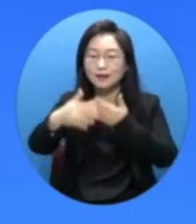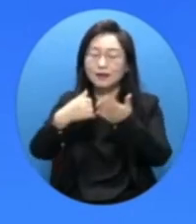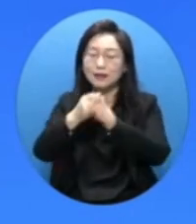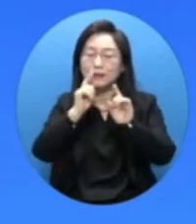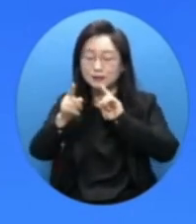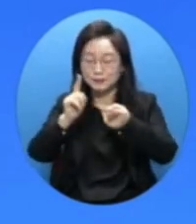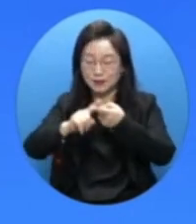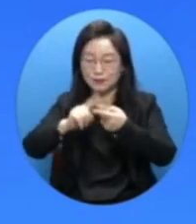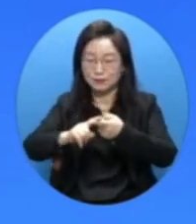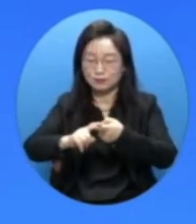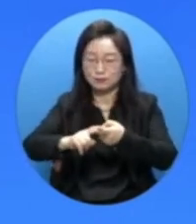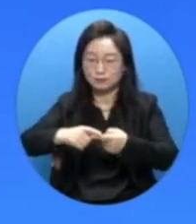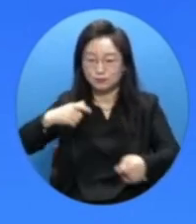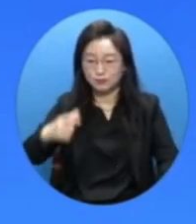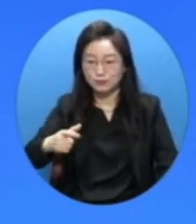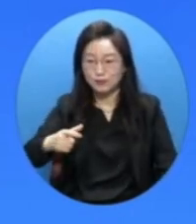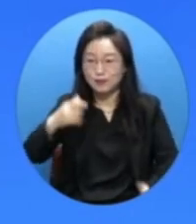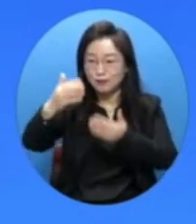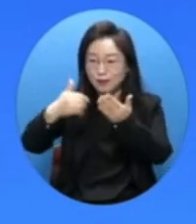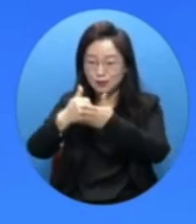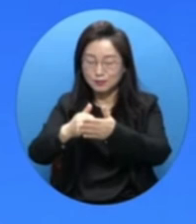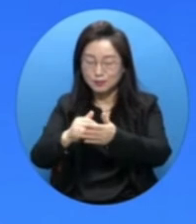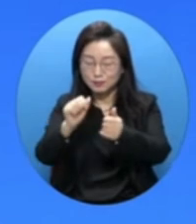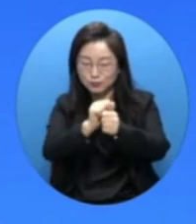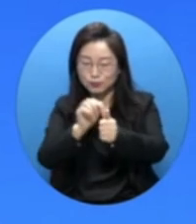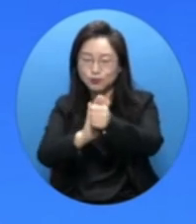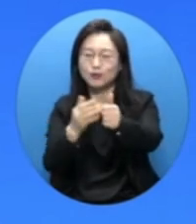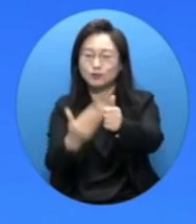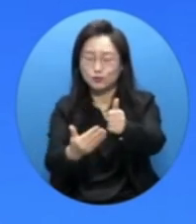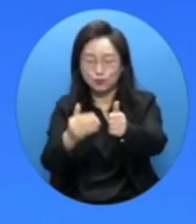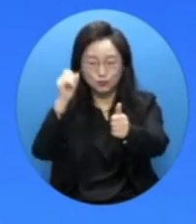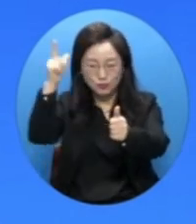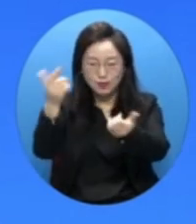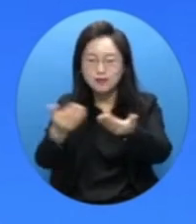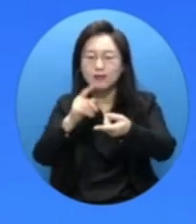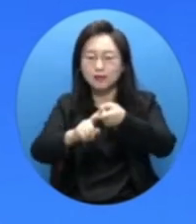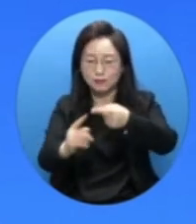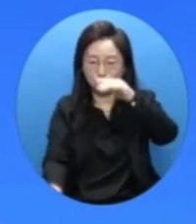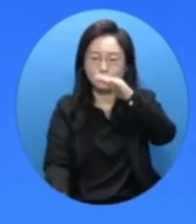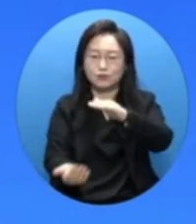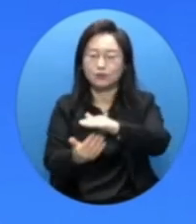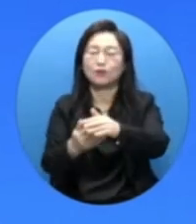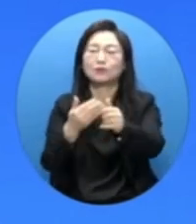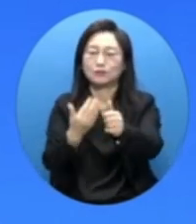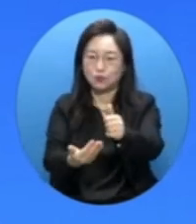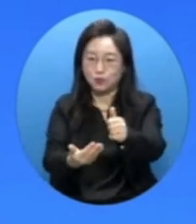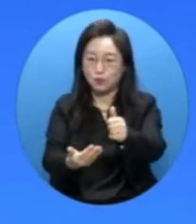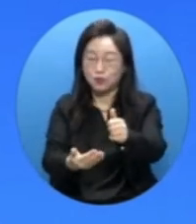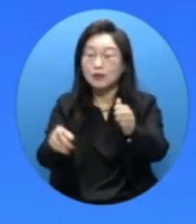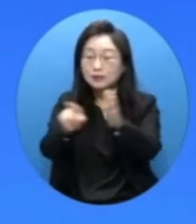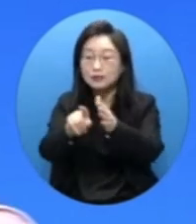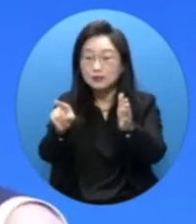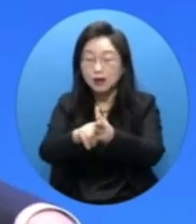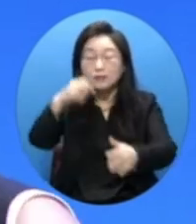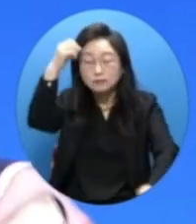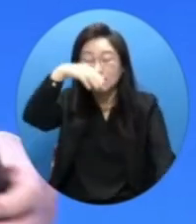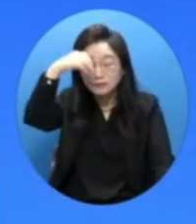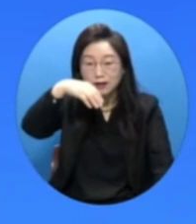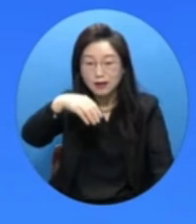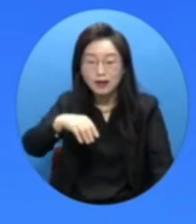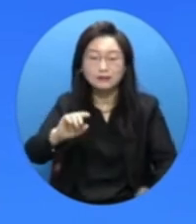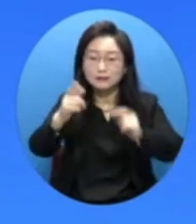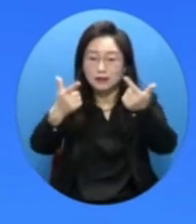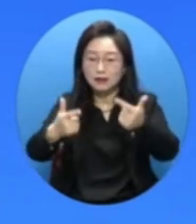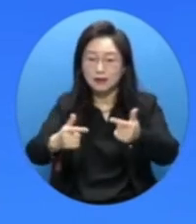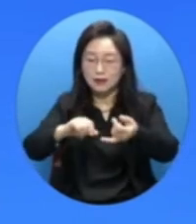하는 말씀의 구원에서 있으면 하나님이 우리를 붙들어 주시고 위대한 역사를 이루어 주시는 것입니다 신앙은 막연히 믿는 것이 아닙니다 약속의